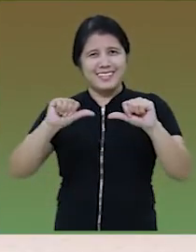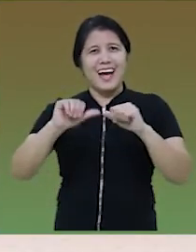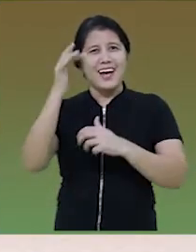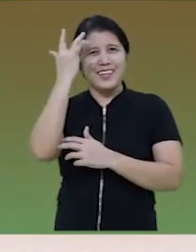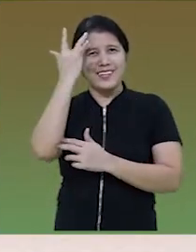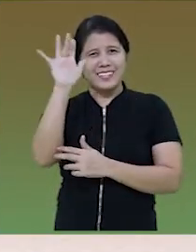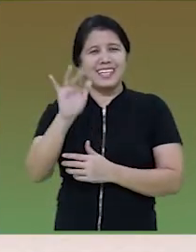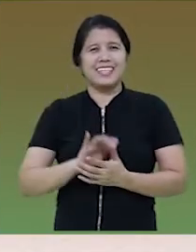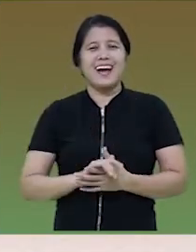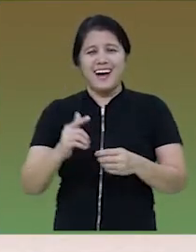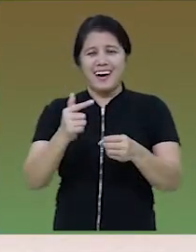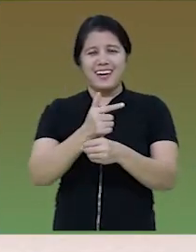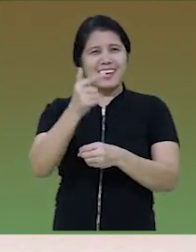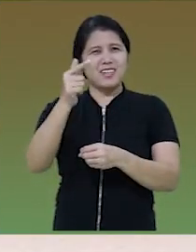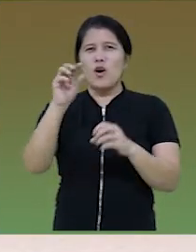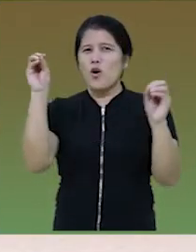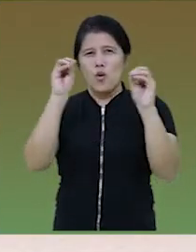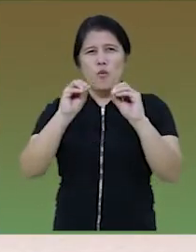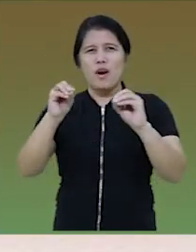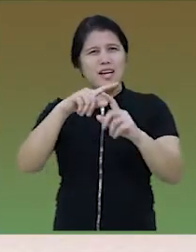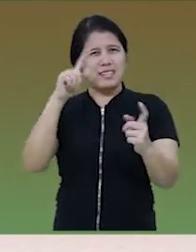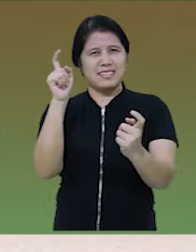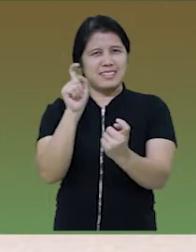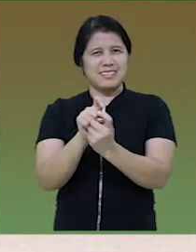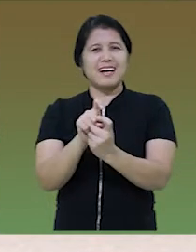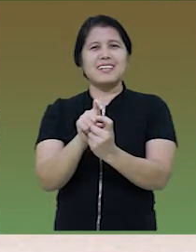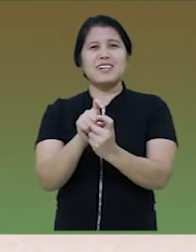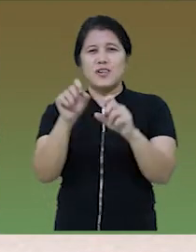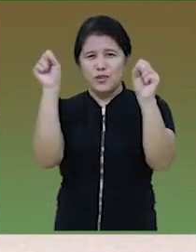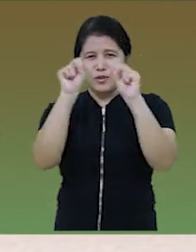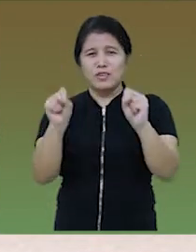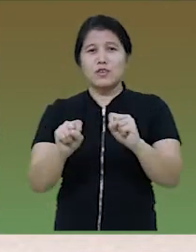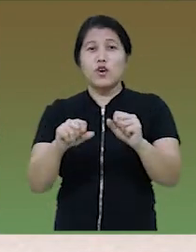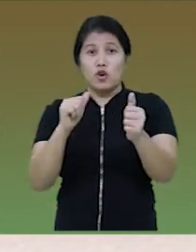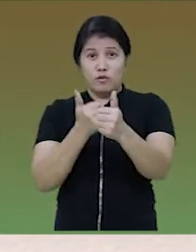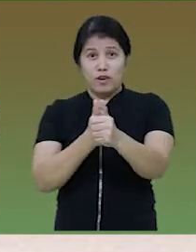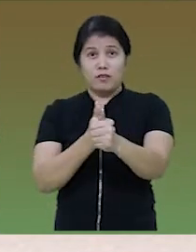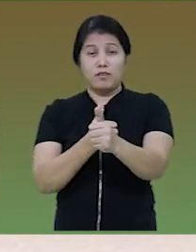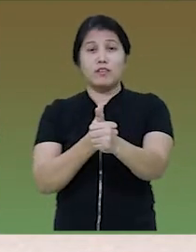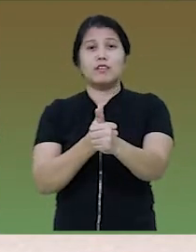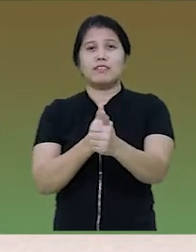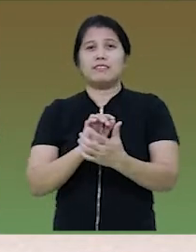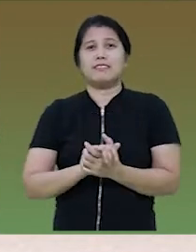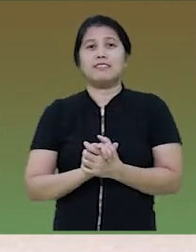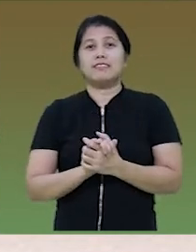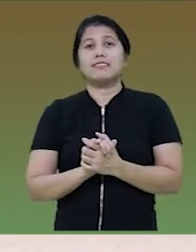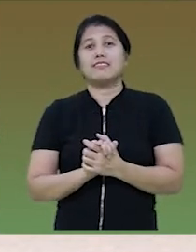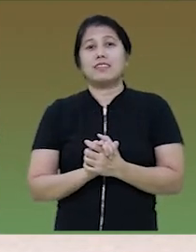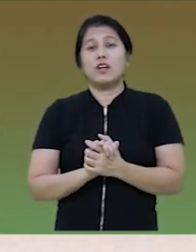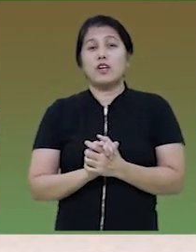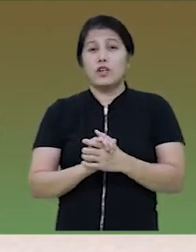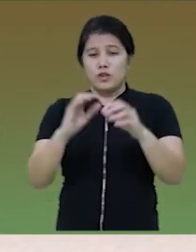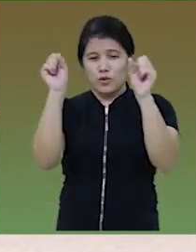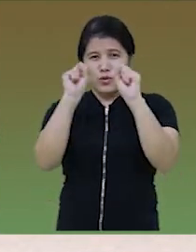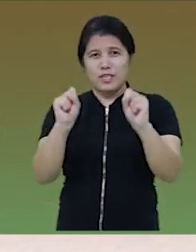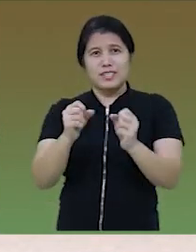Sayhusay! Ang gas ay walang tiyak na hugis. Sumusunod lamang ito sa hugis ng